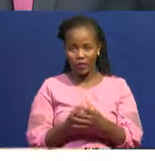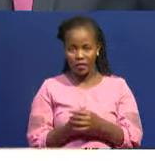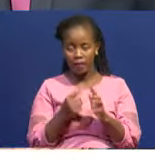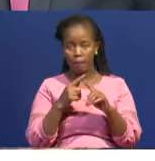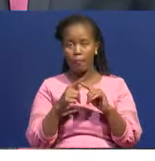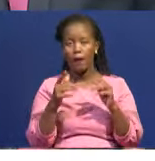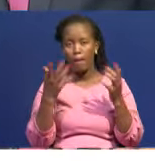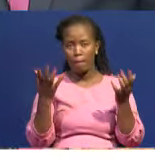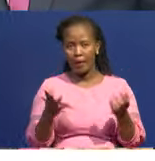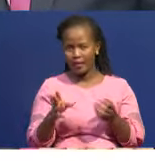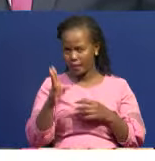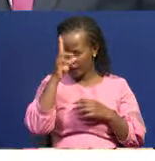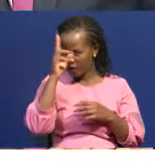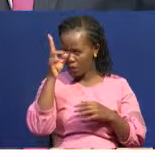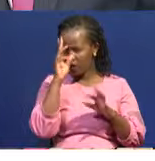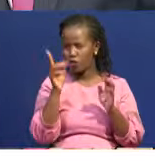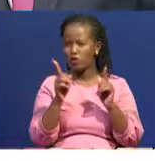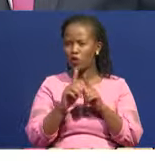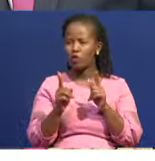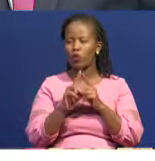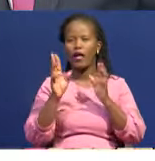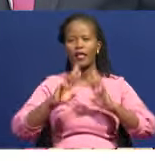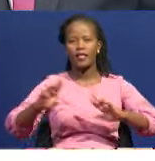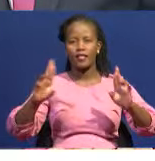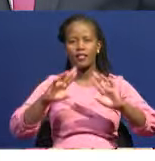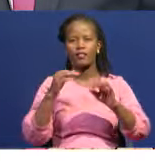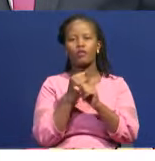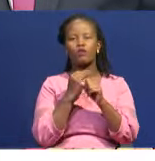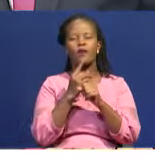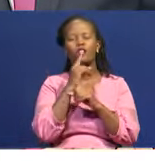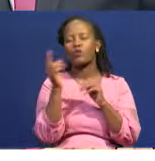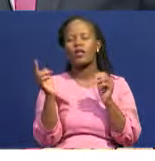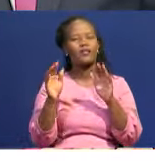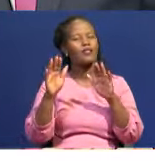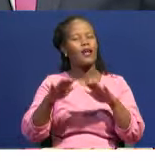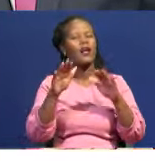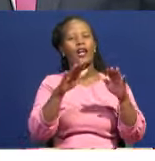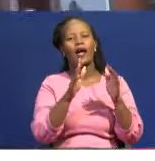hata hivyo walikuwa macho kuhakikisha kwamba kuna utulivu.